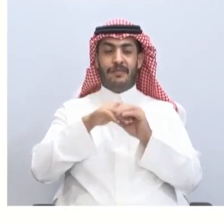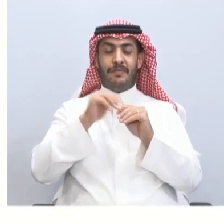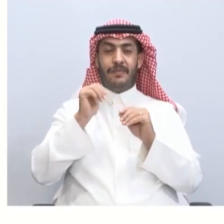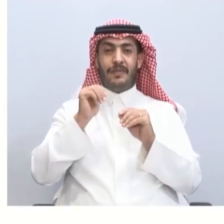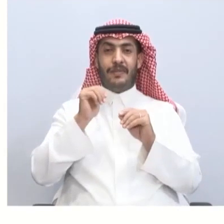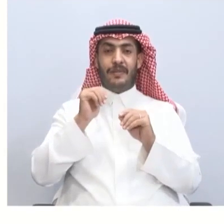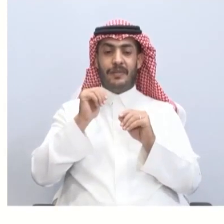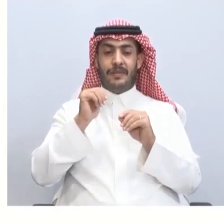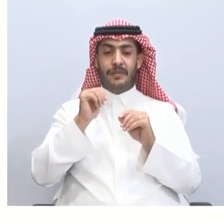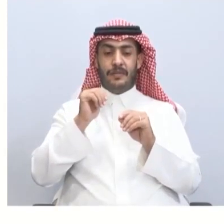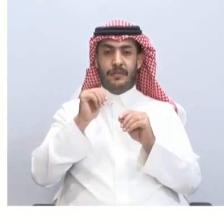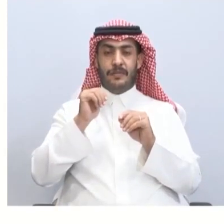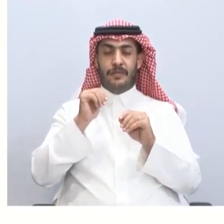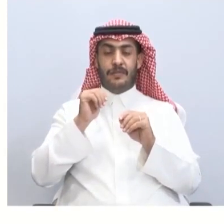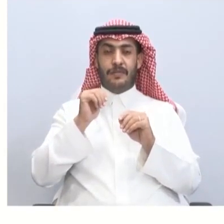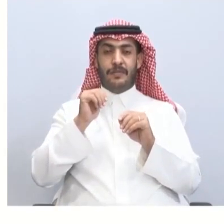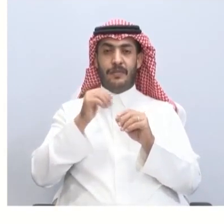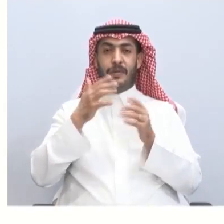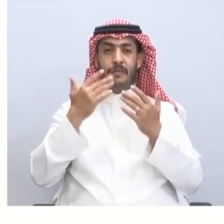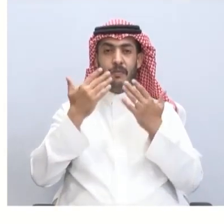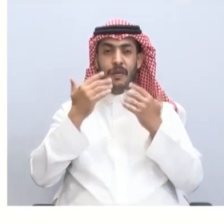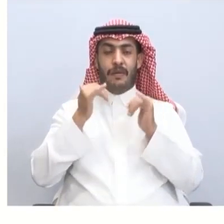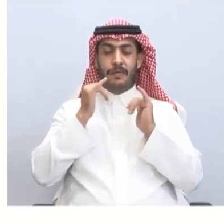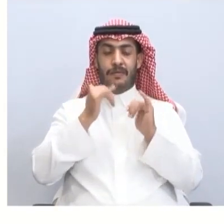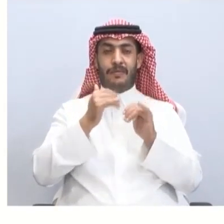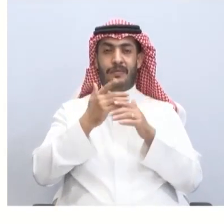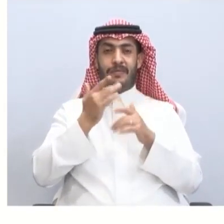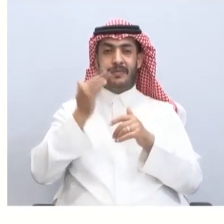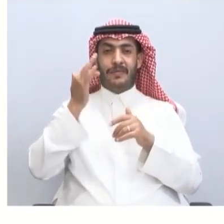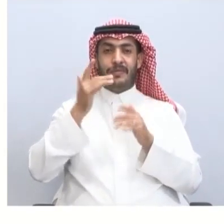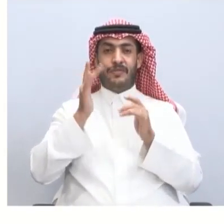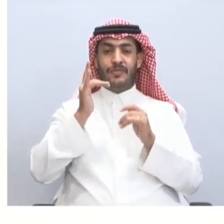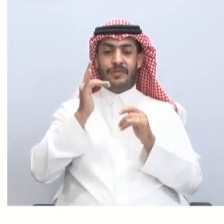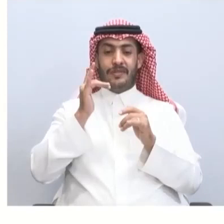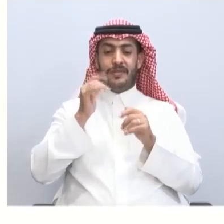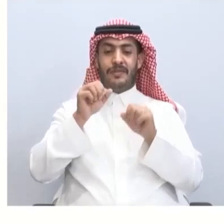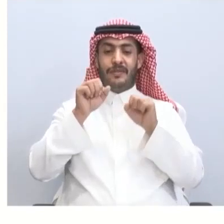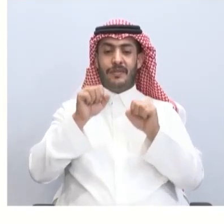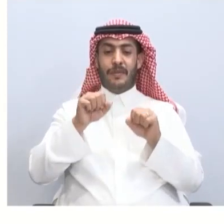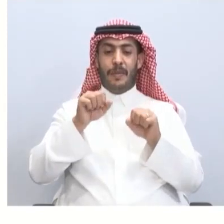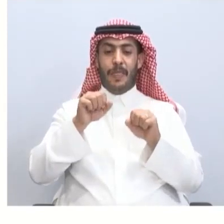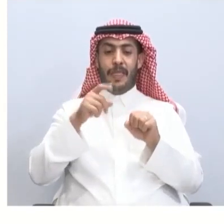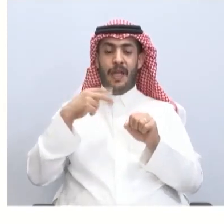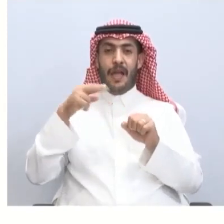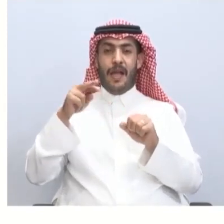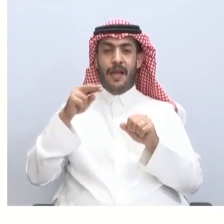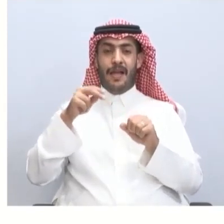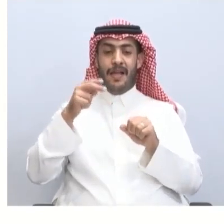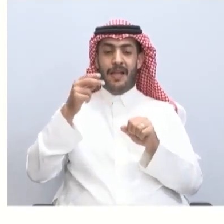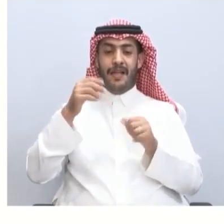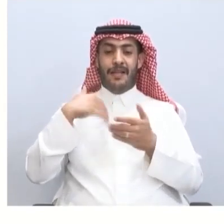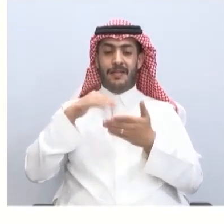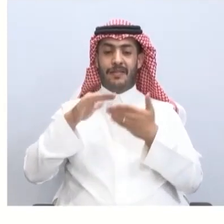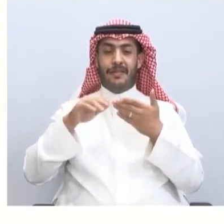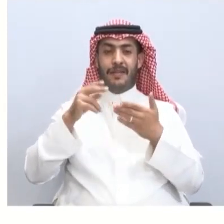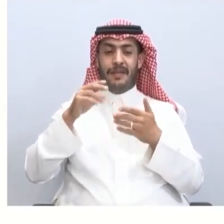انسحب ممتازين تاركا مكه وذهب الى جده وعين اخاه عبد